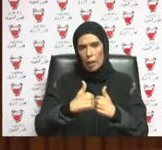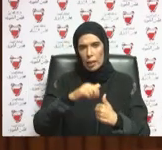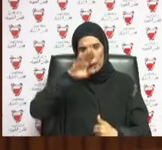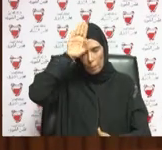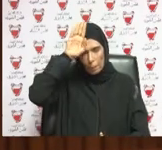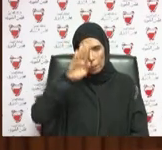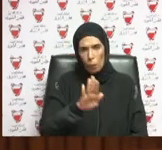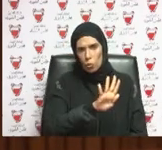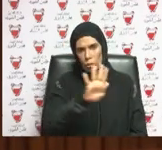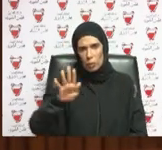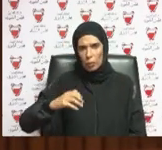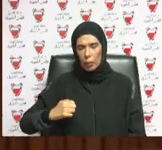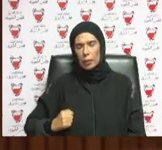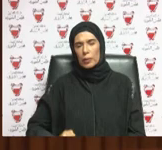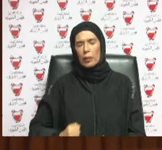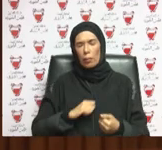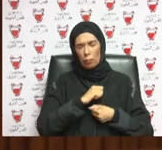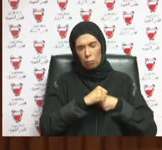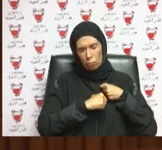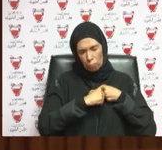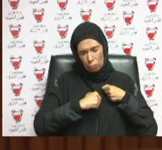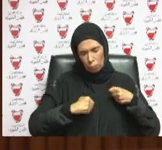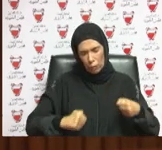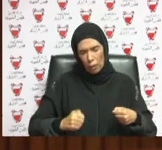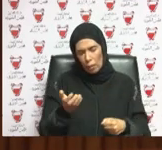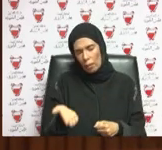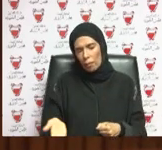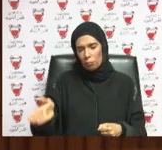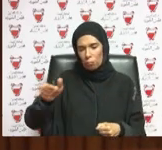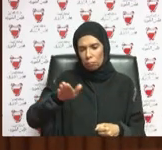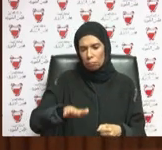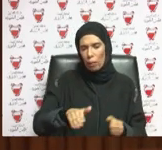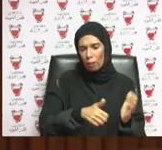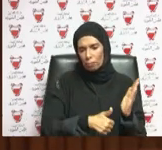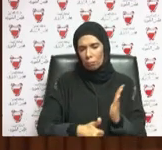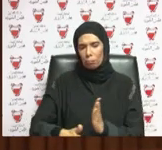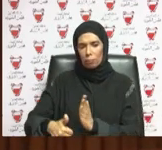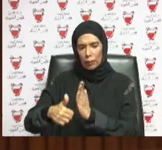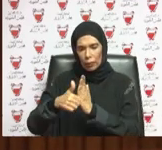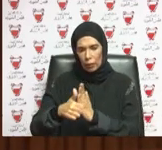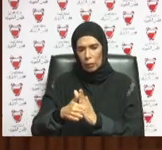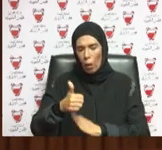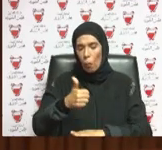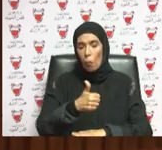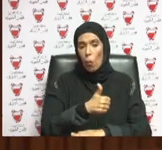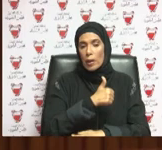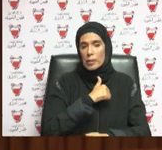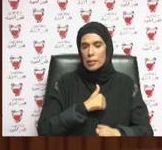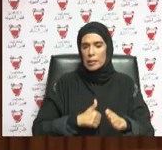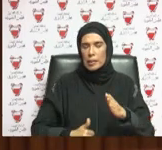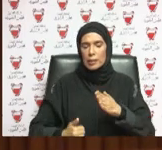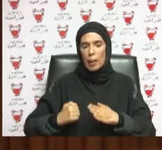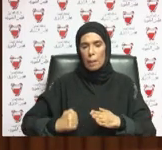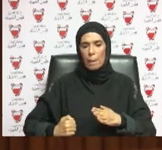الكريم بهذا المصاب الجلل، وبرحيل هذا القائد العظيم مؤسس البحرين الحديثة